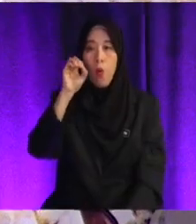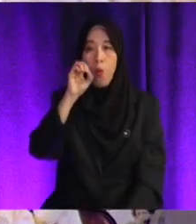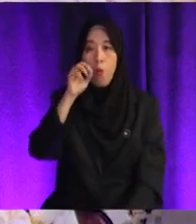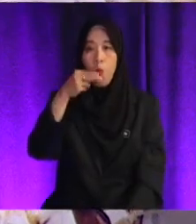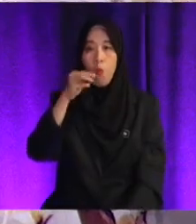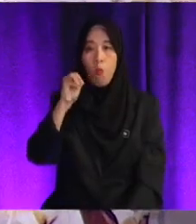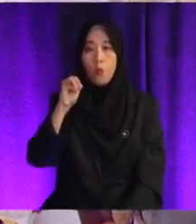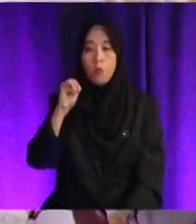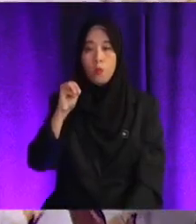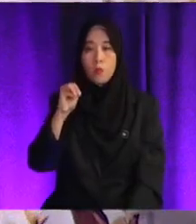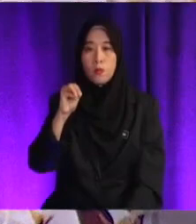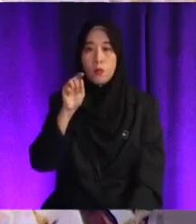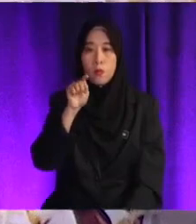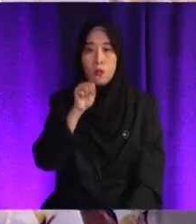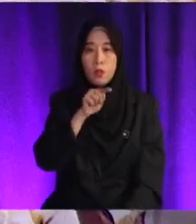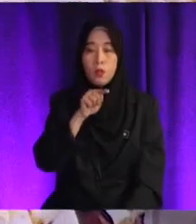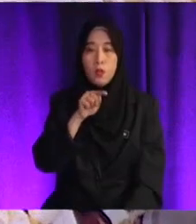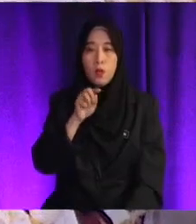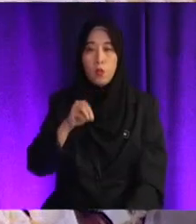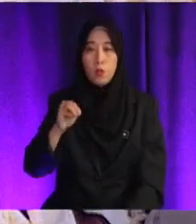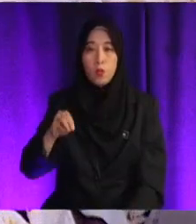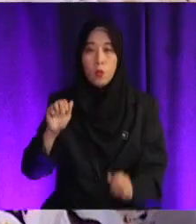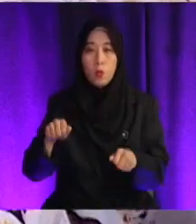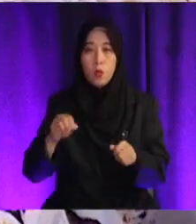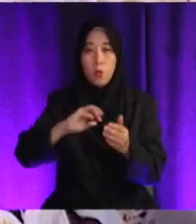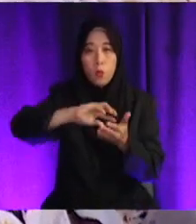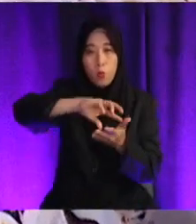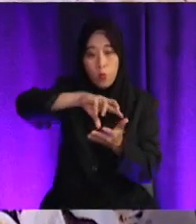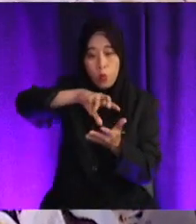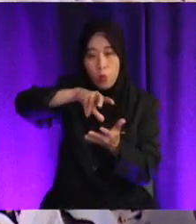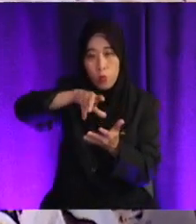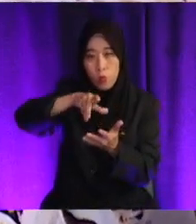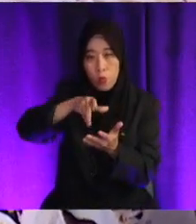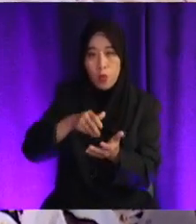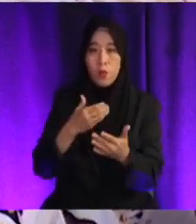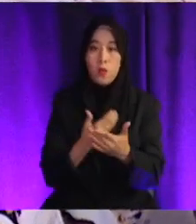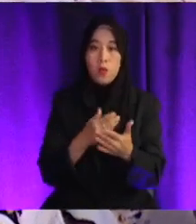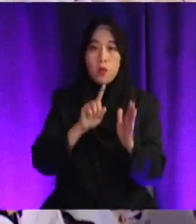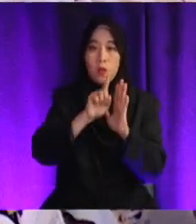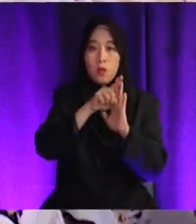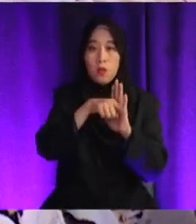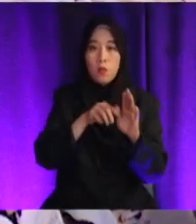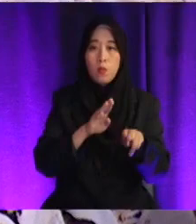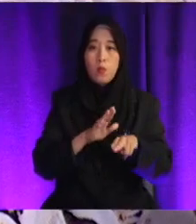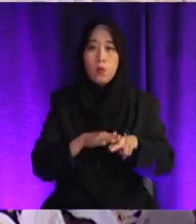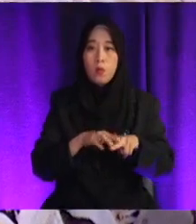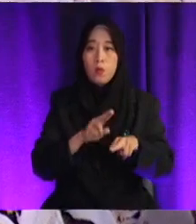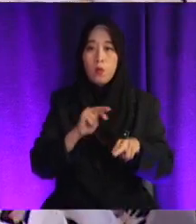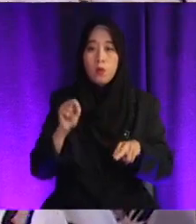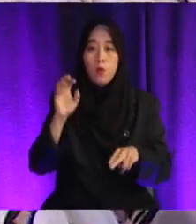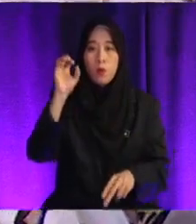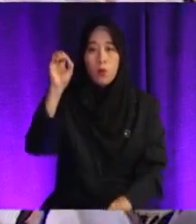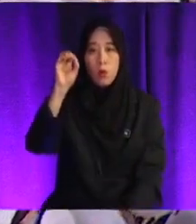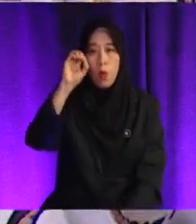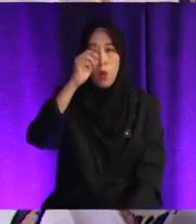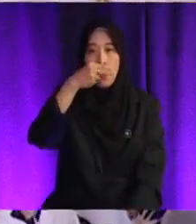adjust. Okey, so murid boleh pusing sampailah jarum tu pada kedudukan 0 ohm. Itu dia bergerak